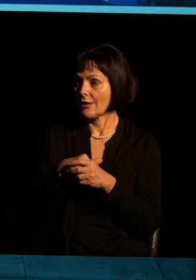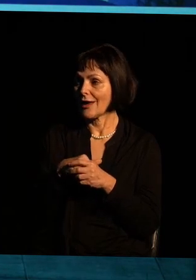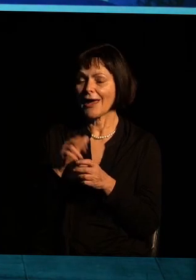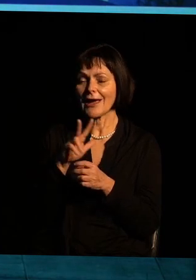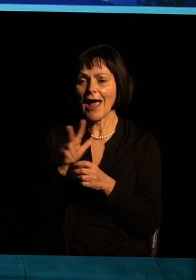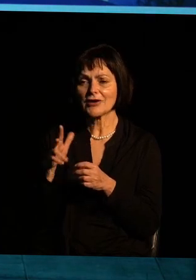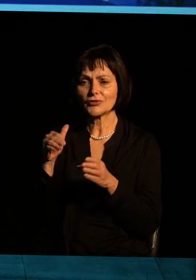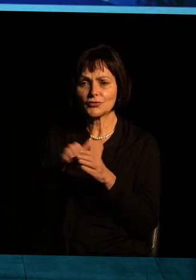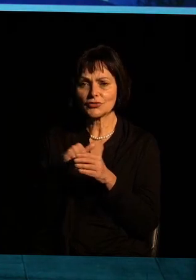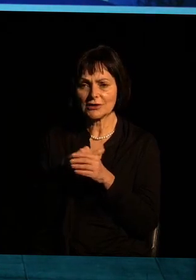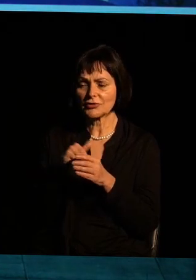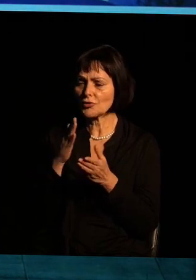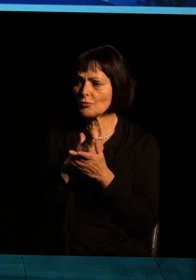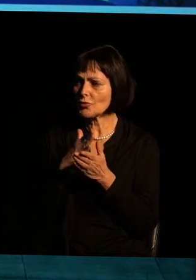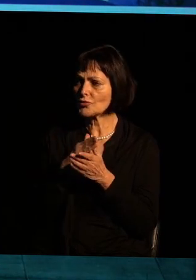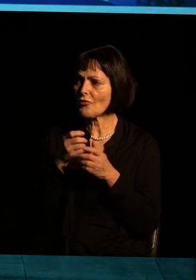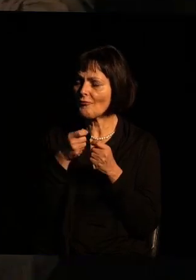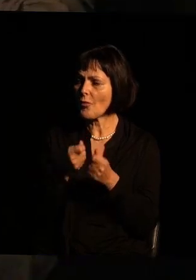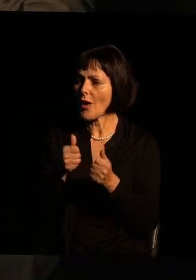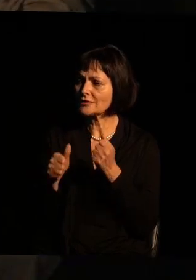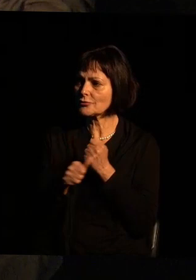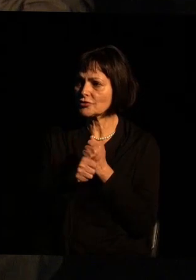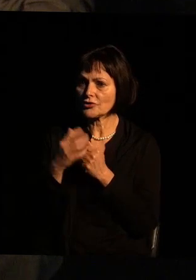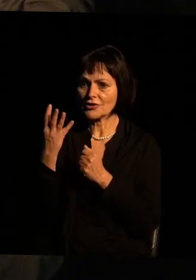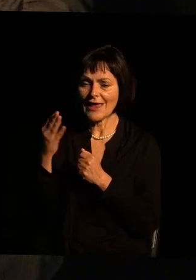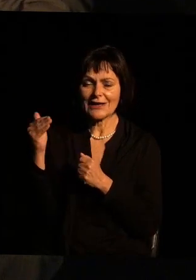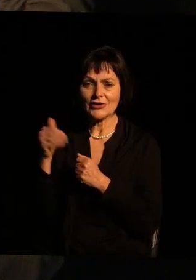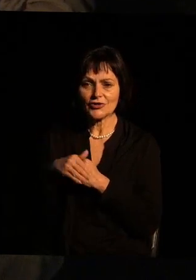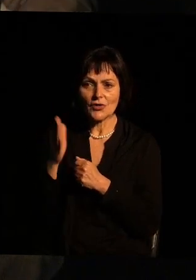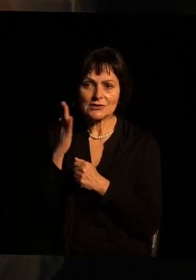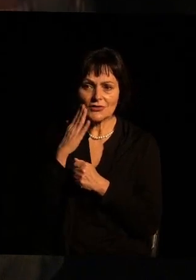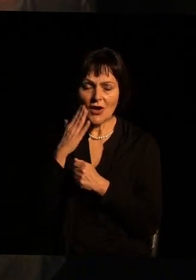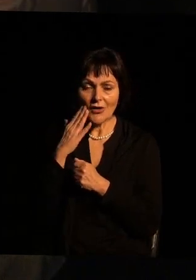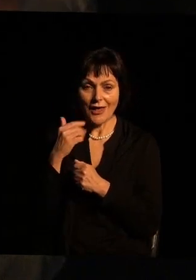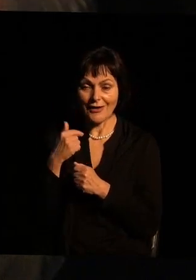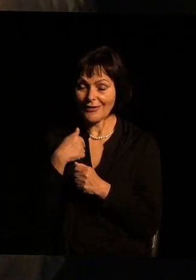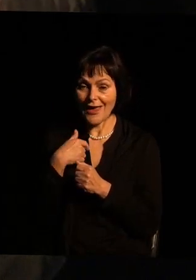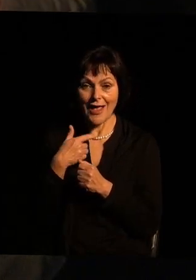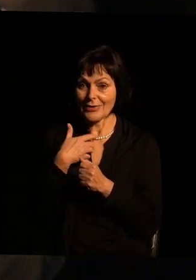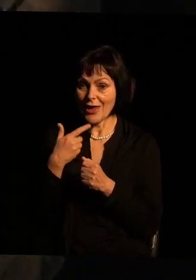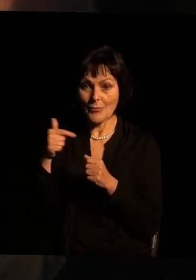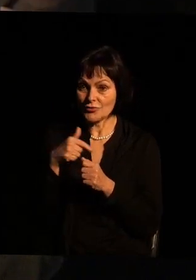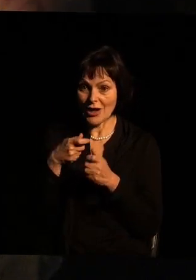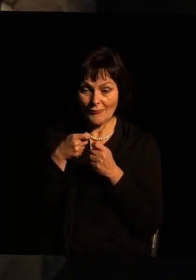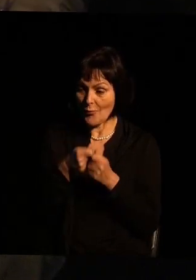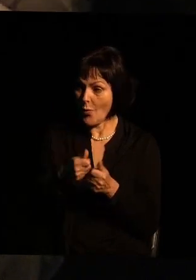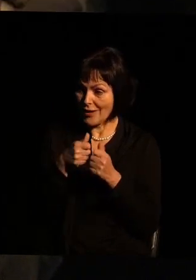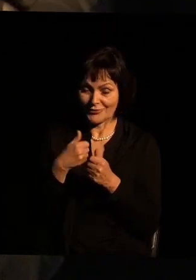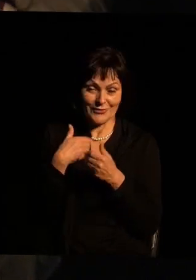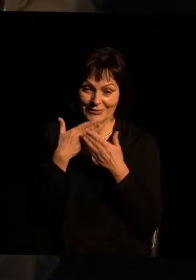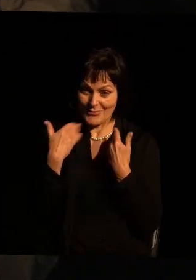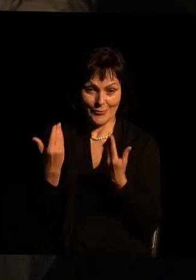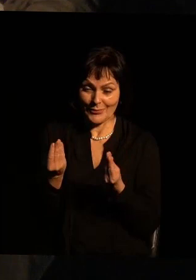każdy tam z uczestników już wtedy wpłacał 64 tysiące dolarów. Ja nie dość, że nic nie musiałem wpłacić, zresztą nie byłoby mnie